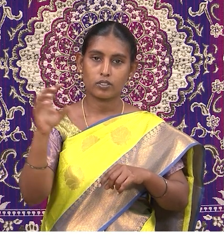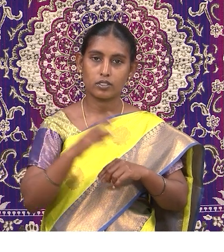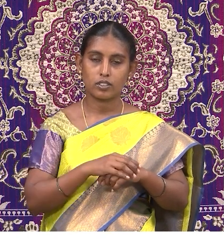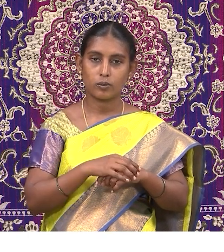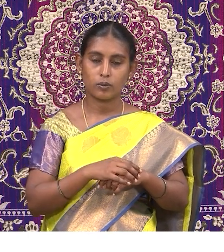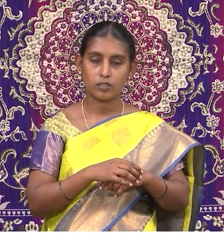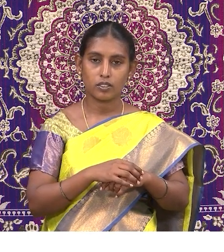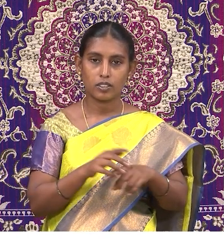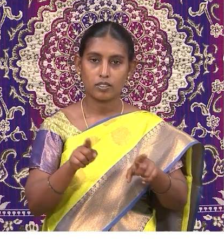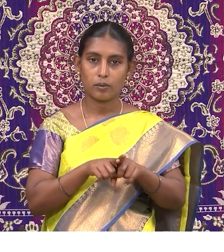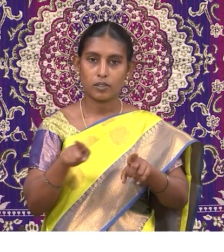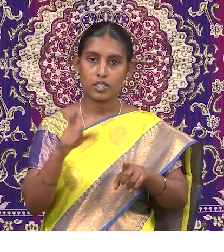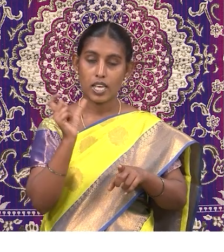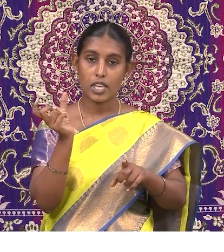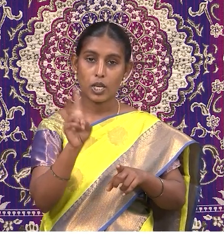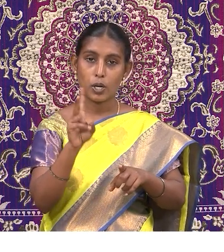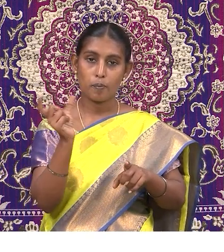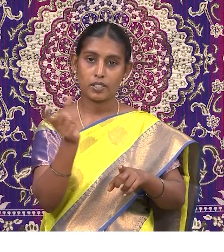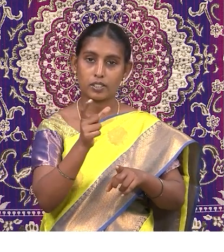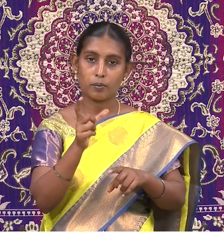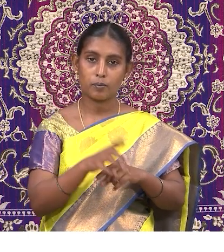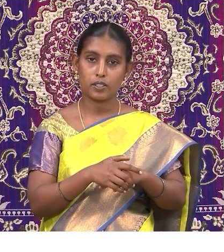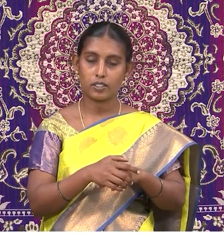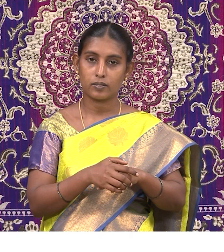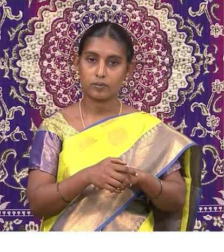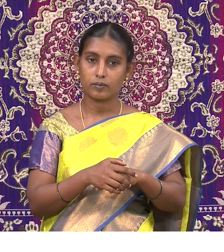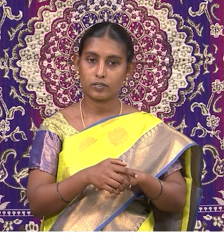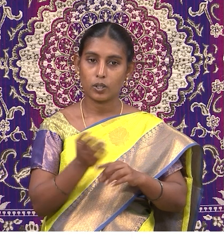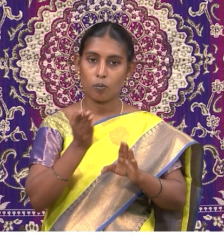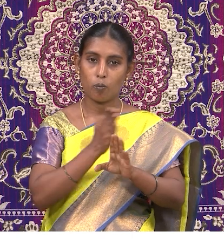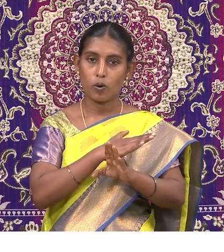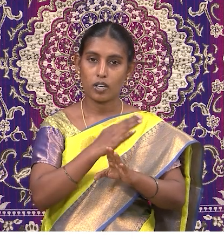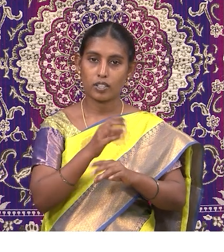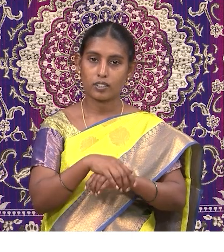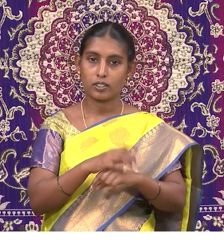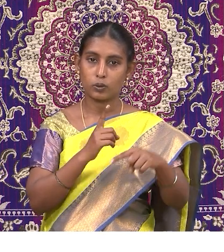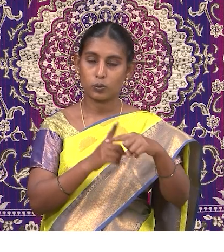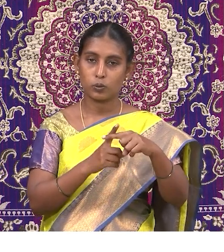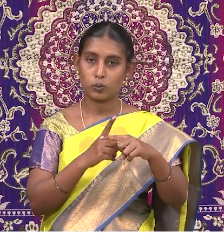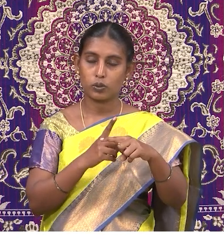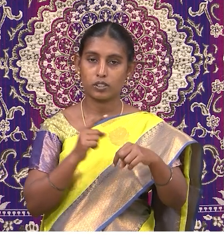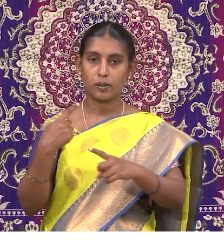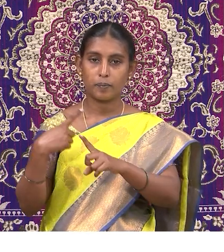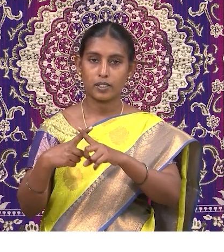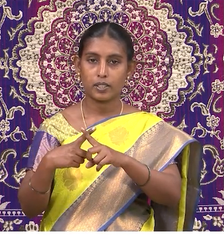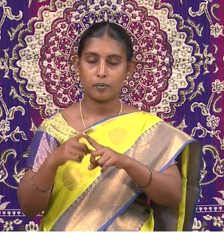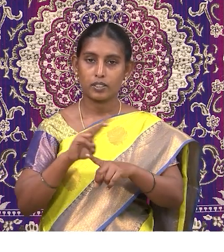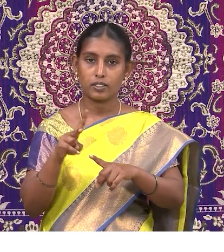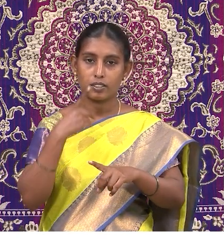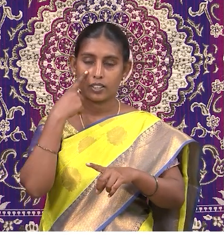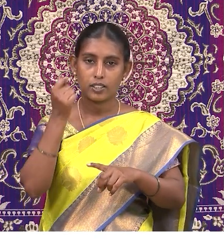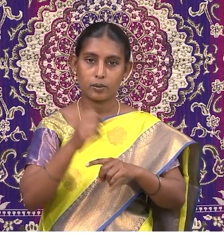ஜீரோ என்ற இருபடி சமன்பாட்டின் மூலங்களின் கூடுதல் மற்றும் பெருக்கற்பலன் காண்க.